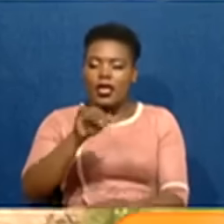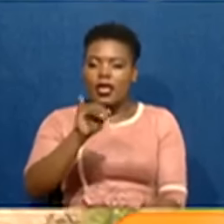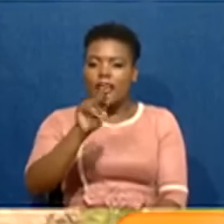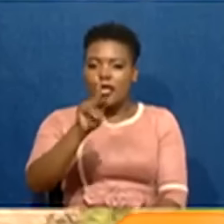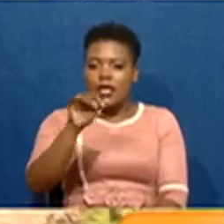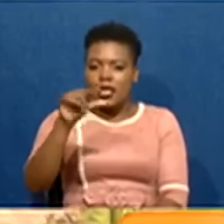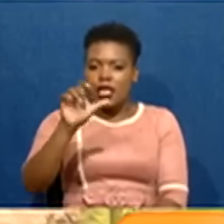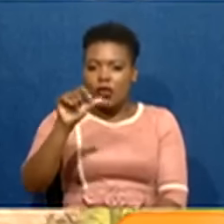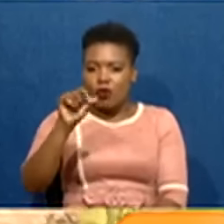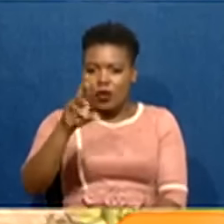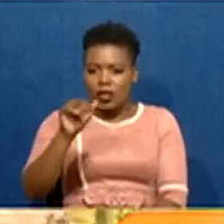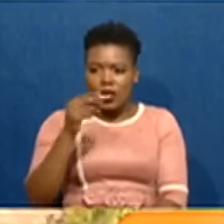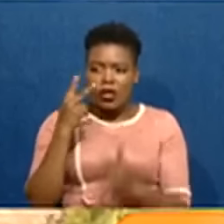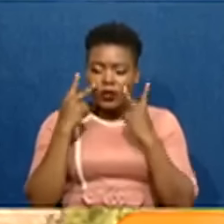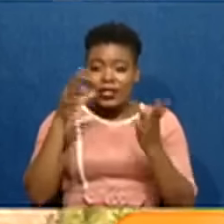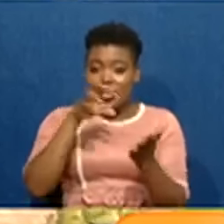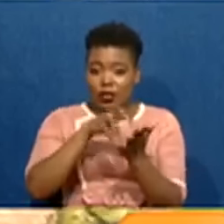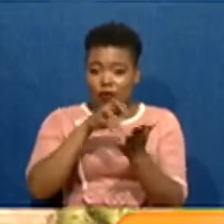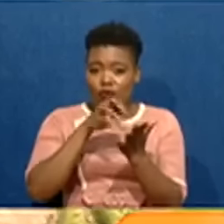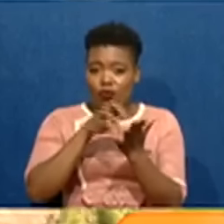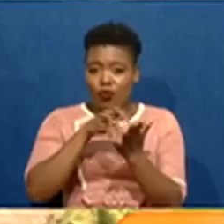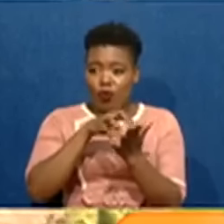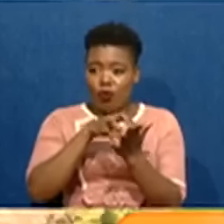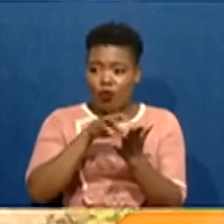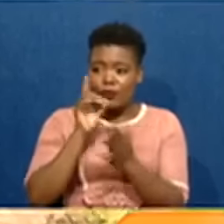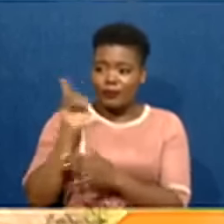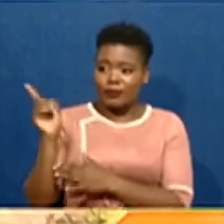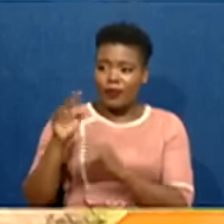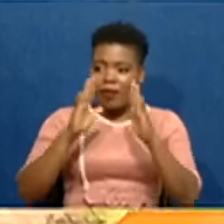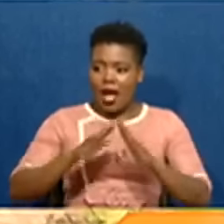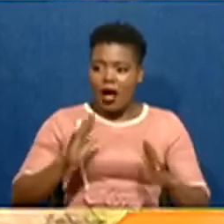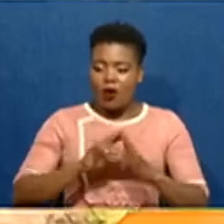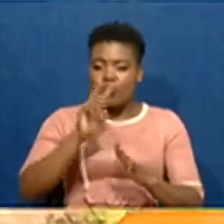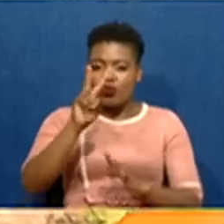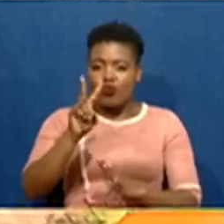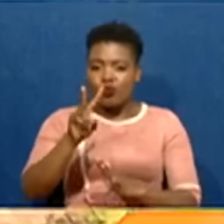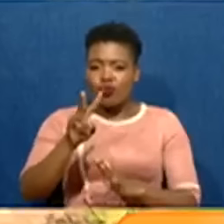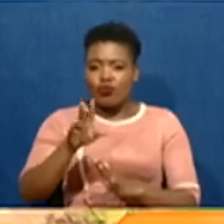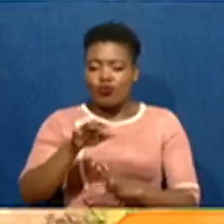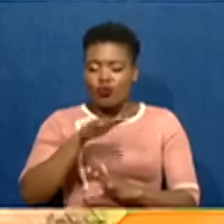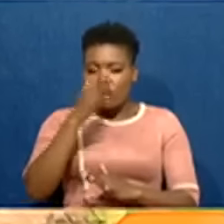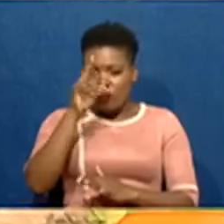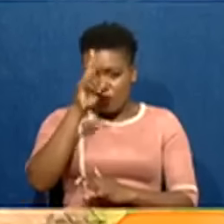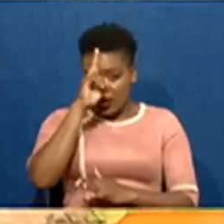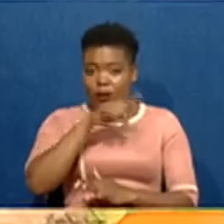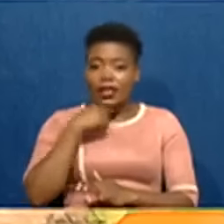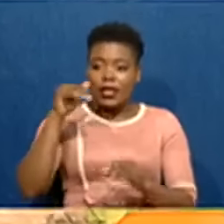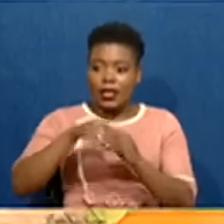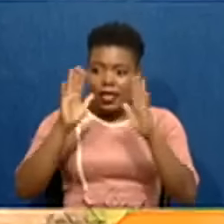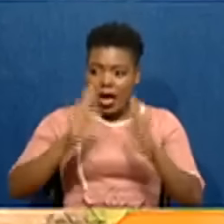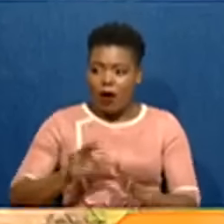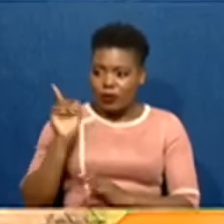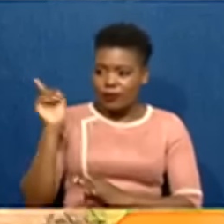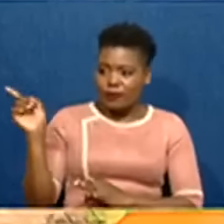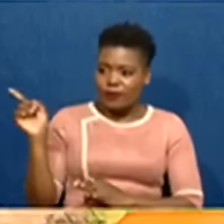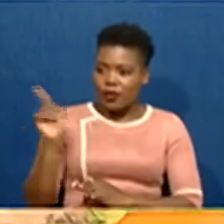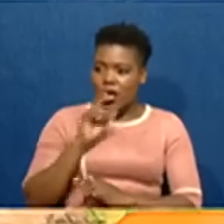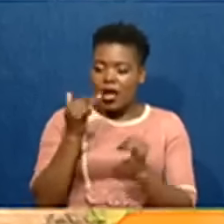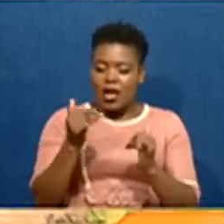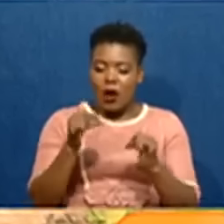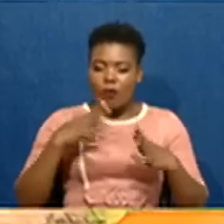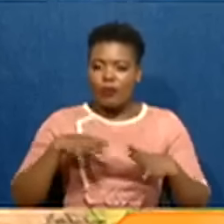taswira kamili katika boma hili, kwani hapa ndipo maafisa hao wawili waliuawa kinyama ghafla. Kwa sasa kijiji hiki kimesalia